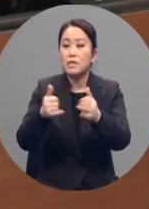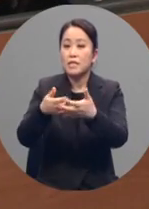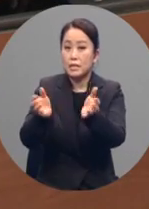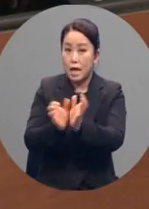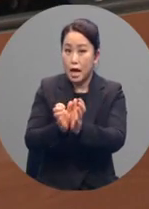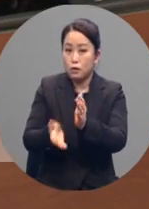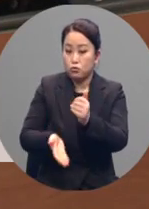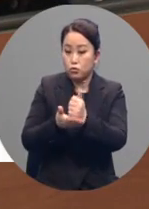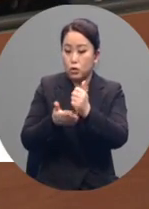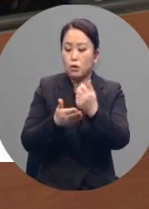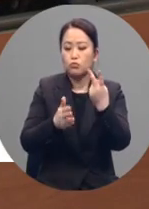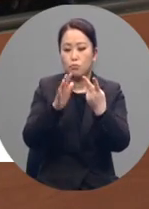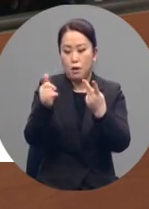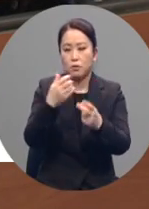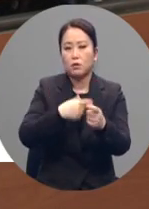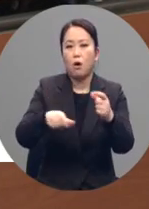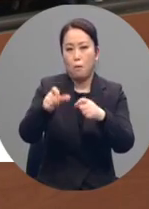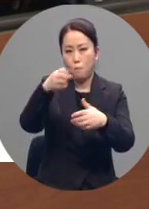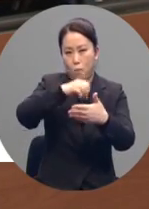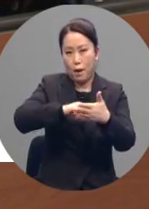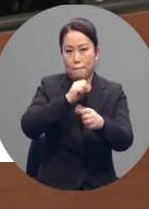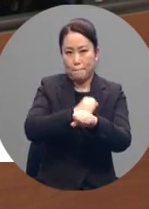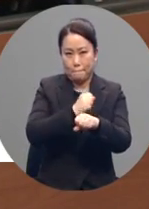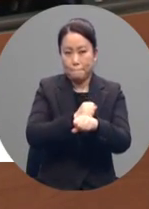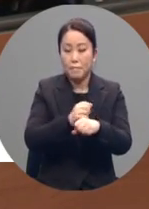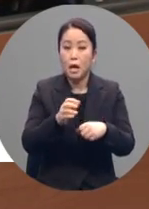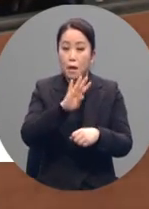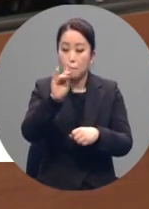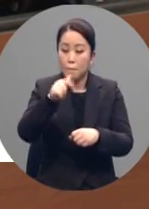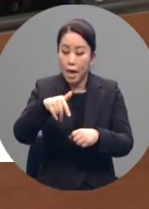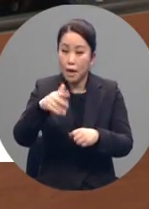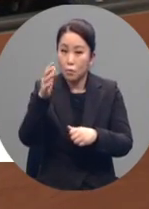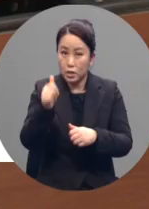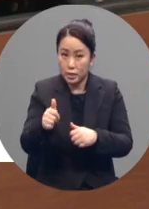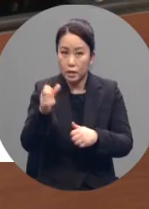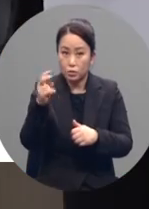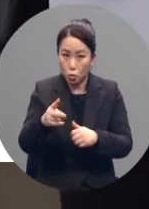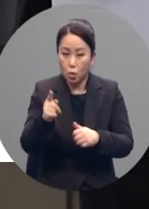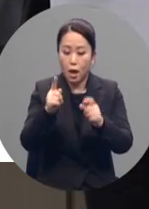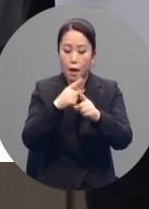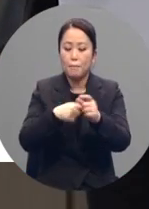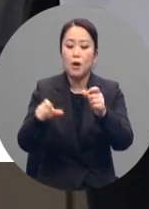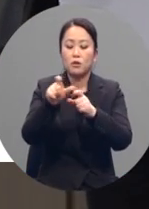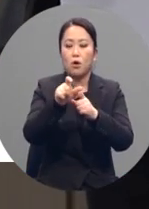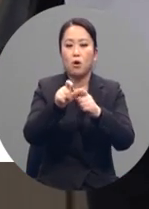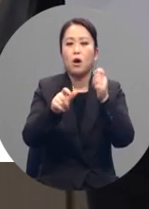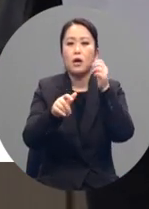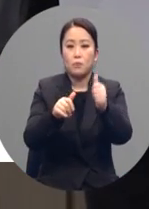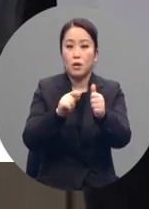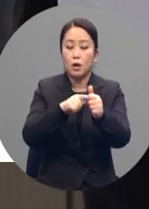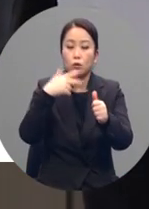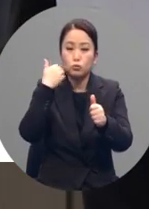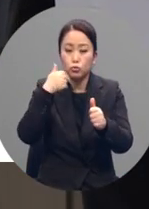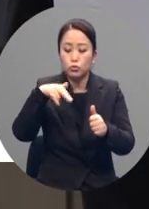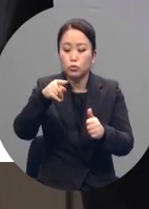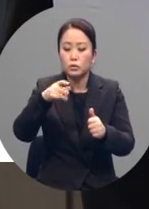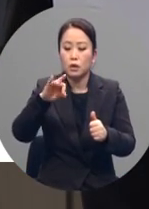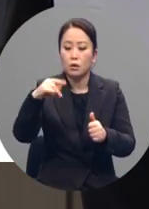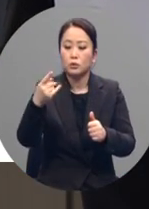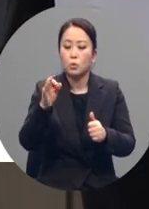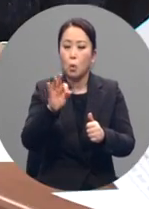구성을 매듭 지을 계획입니다. 백 위원장 외 한 명의 당협위원장 몫으로 정동반 의원이